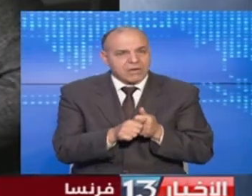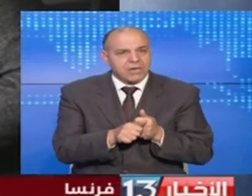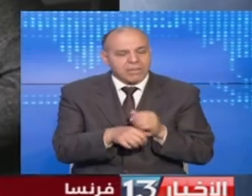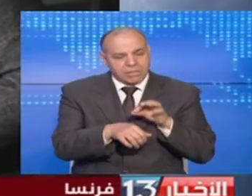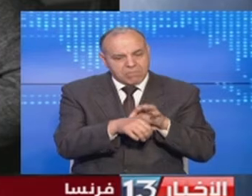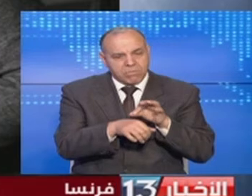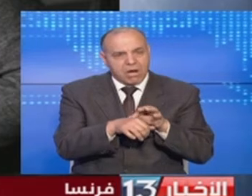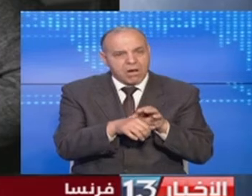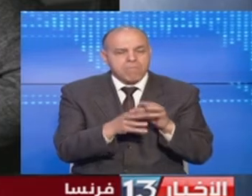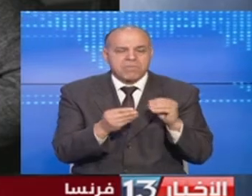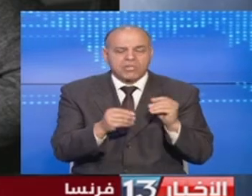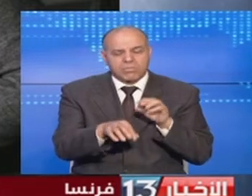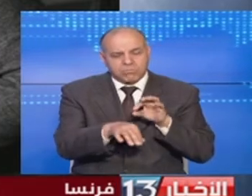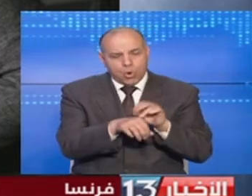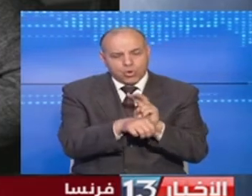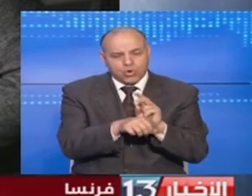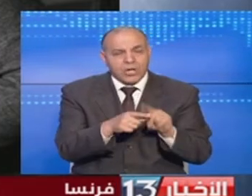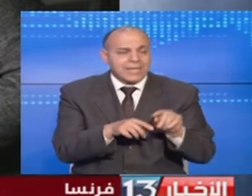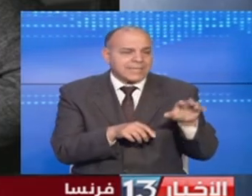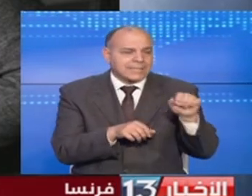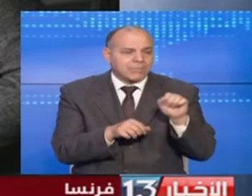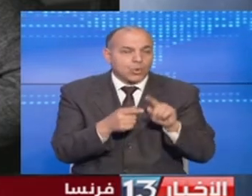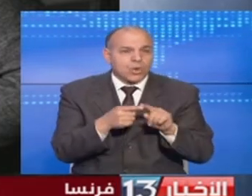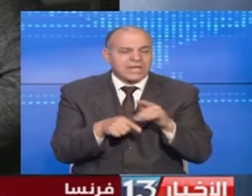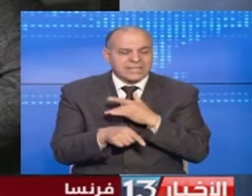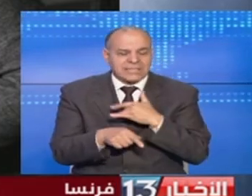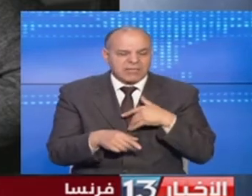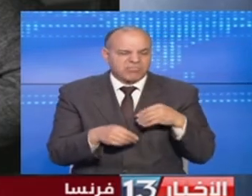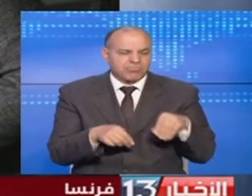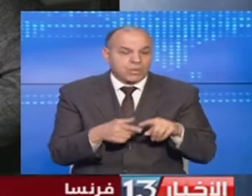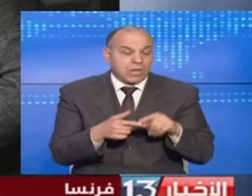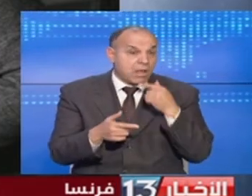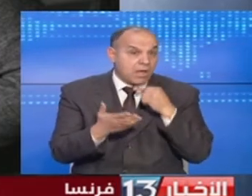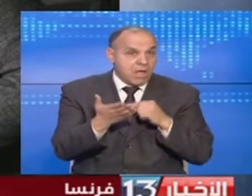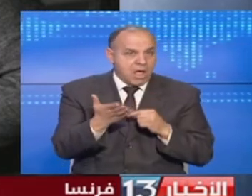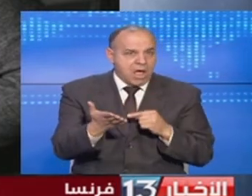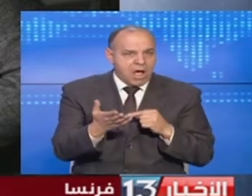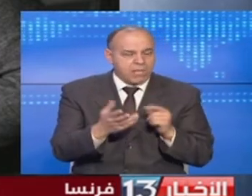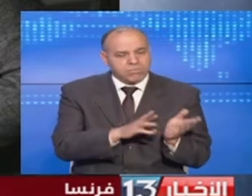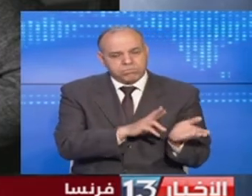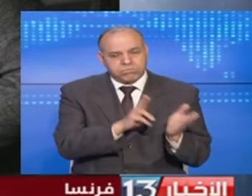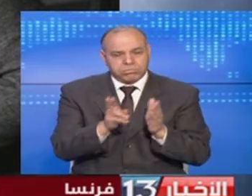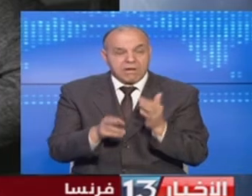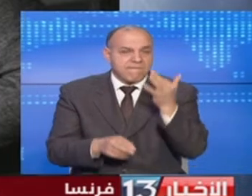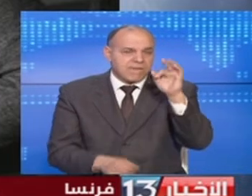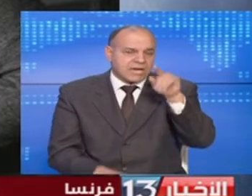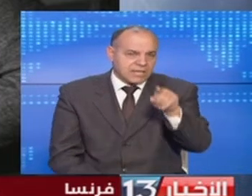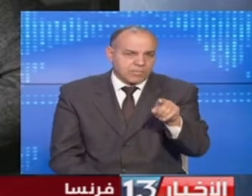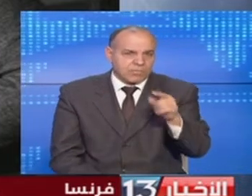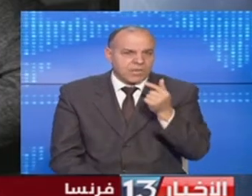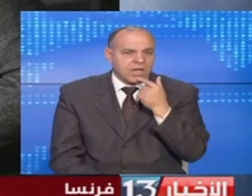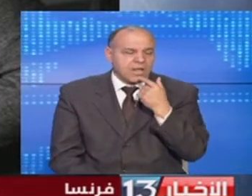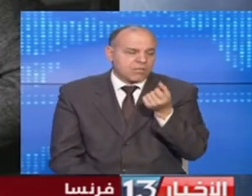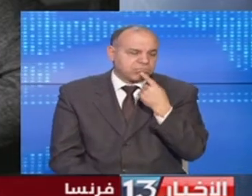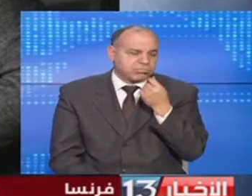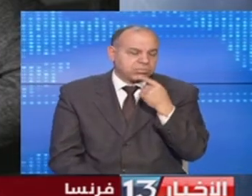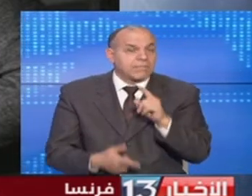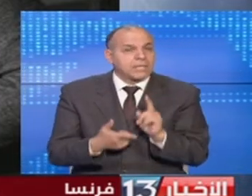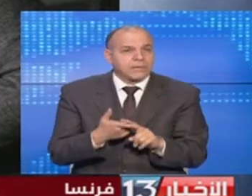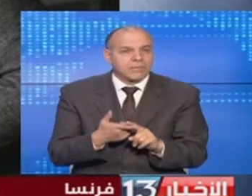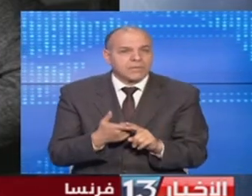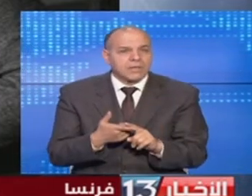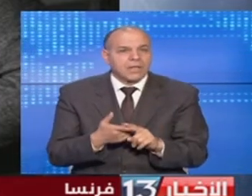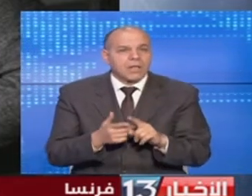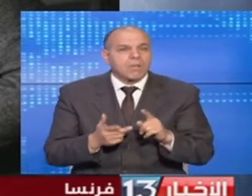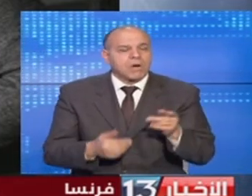طبيه استدعت ها وضعيتها الصحيه حيث تم نقلها الى فرنسا لتلقي العلاج